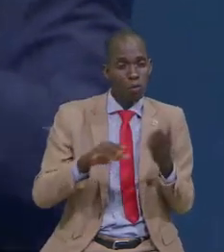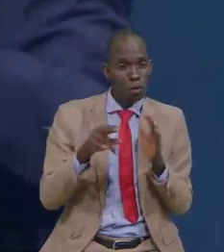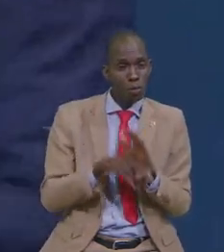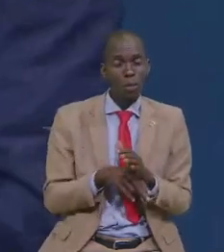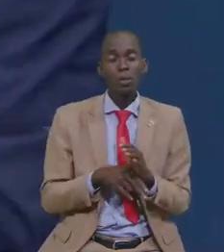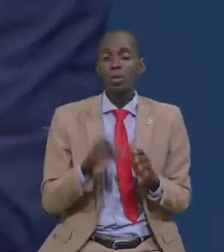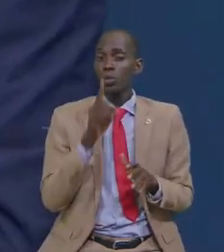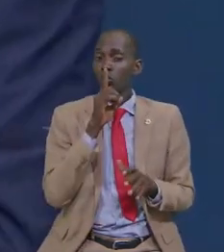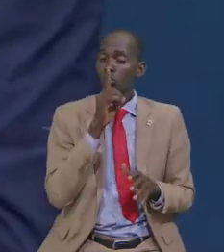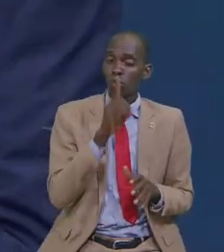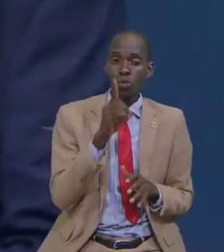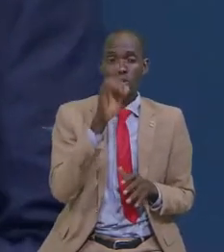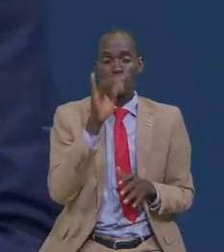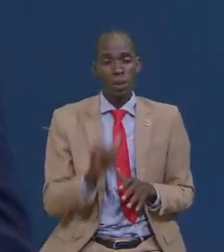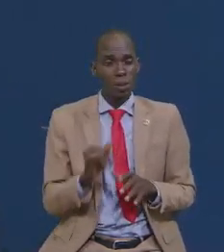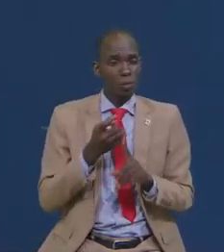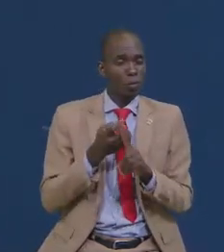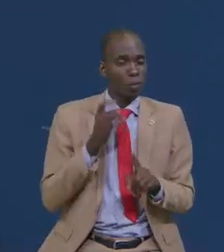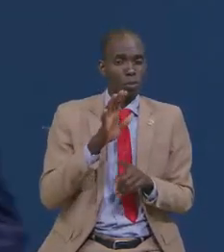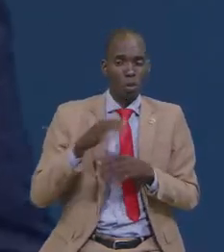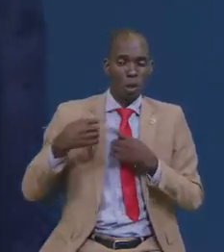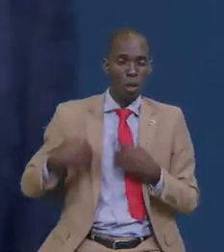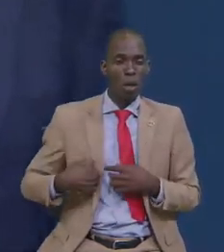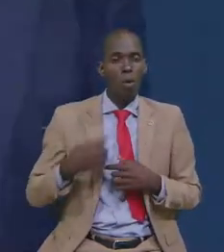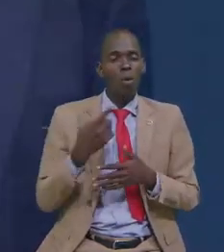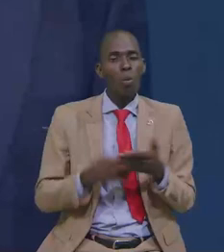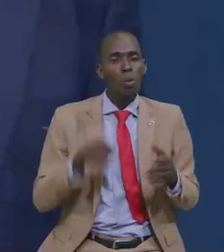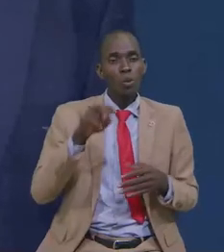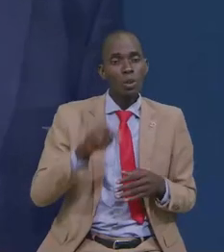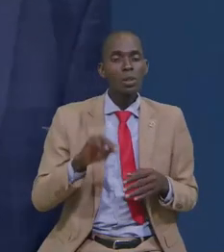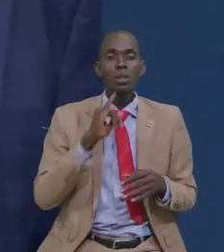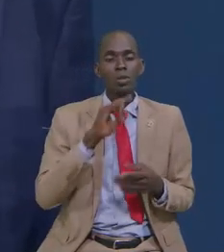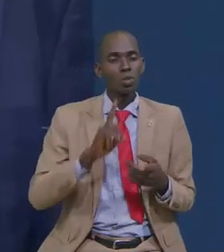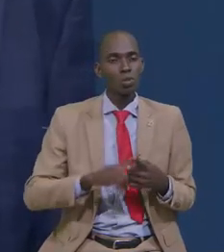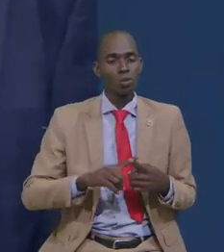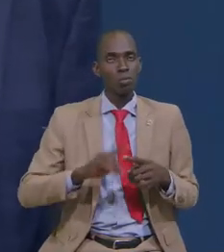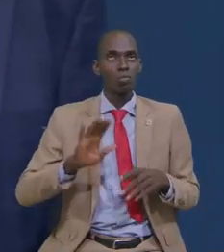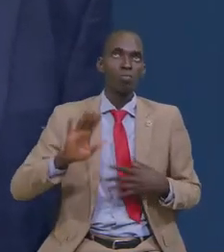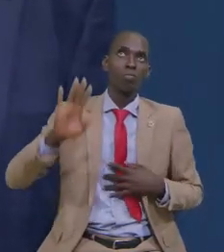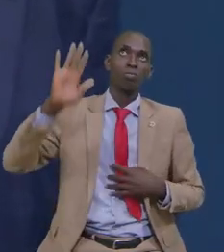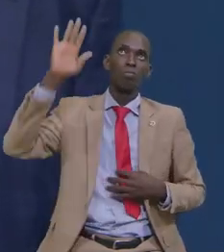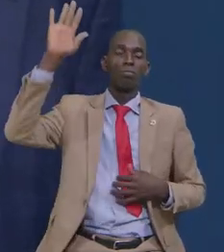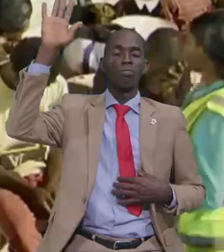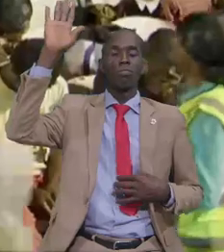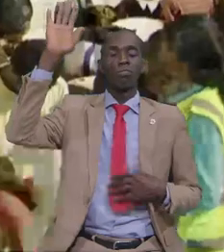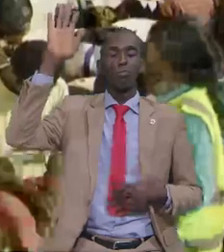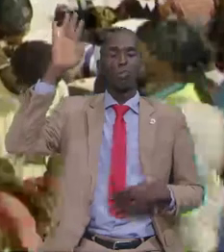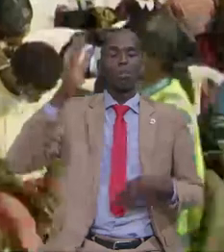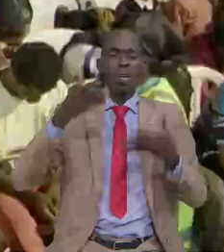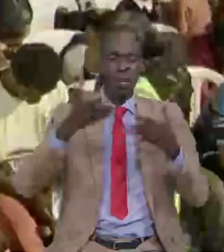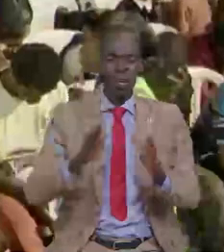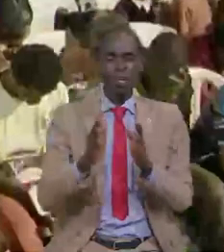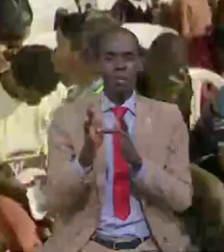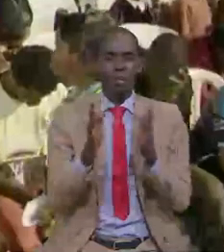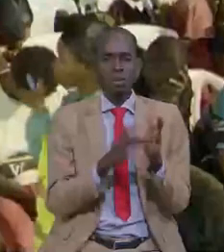pardon, réellement, si tu veux cela dans ton cœur, alors il te faut lever la main,